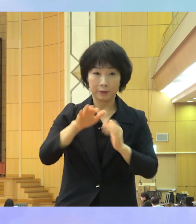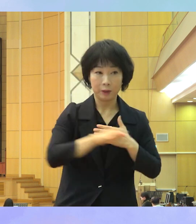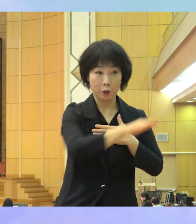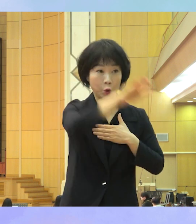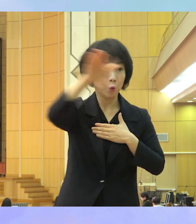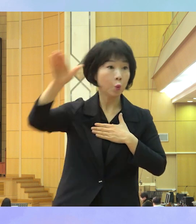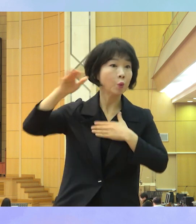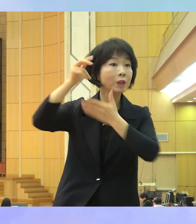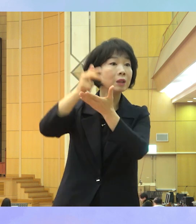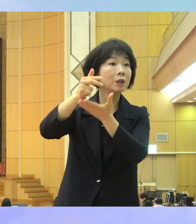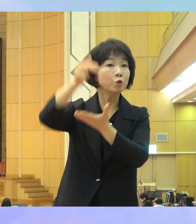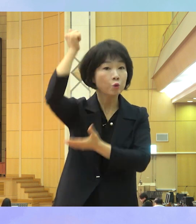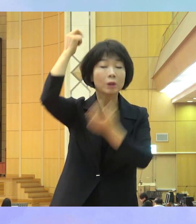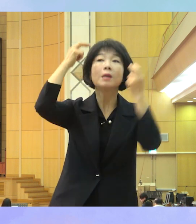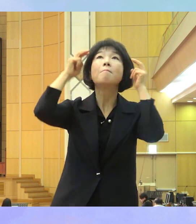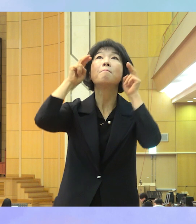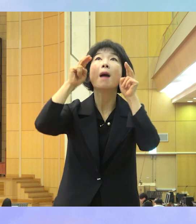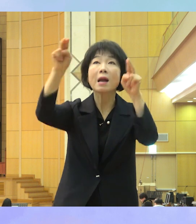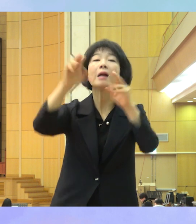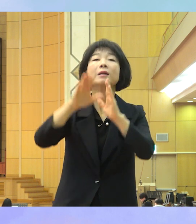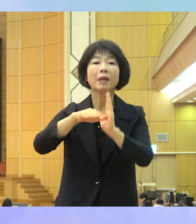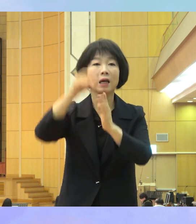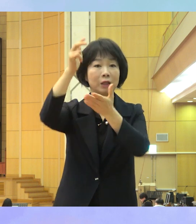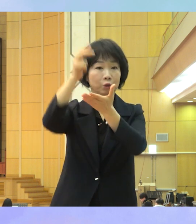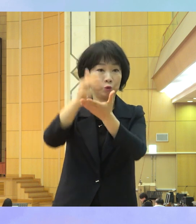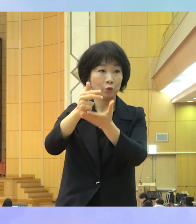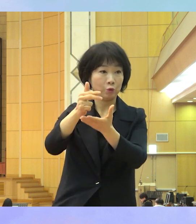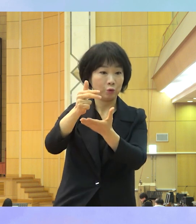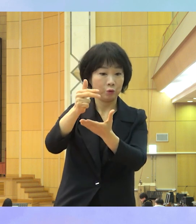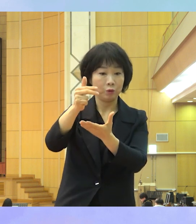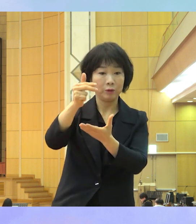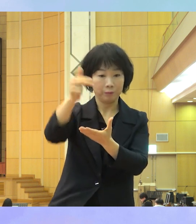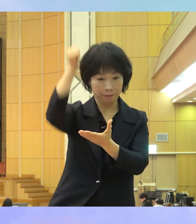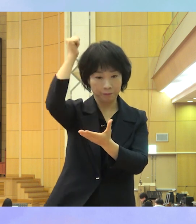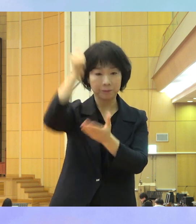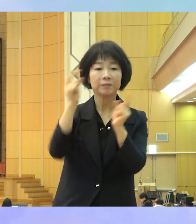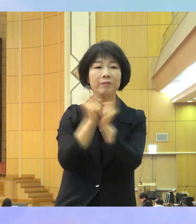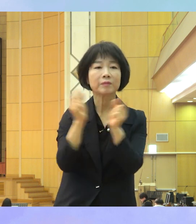우리 주를 바랄 때, 주님